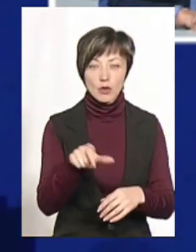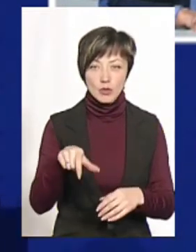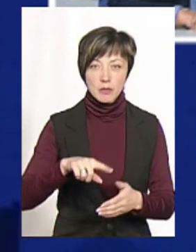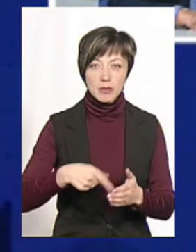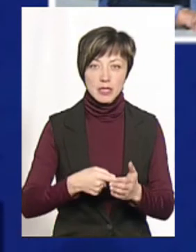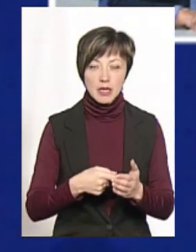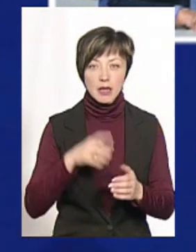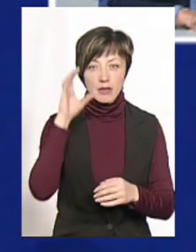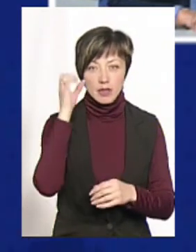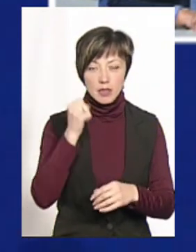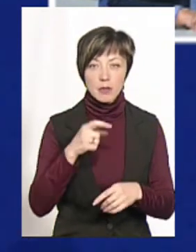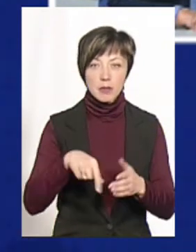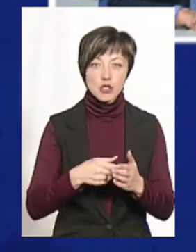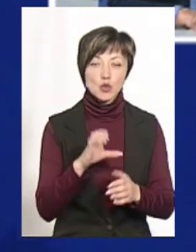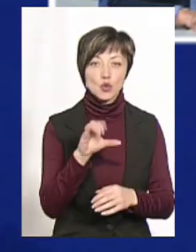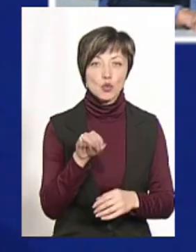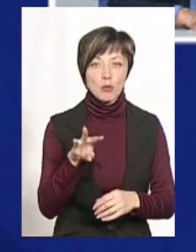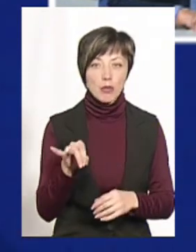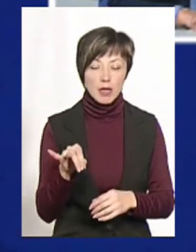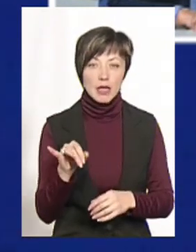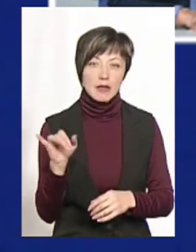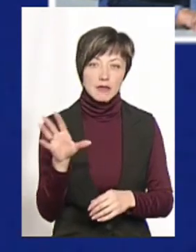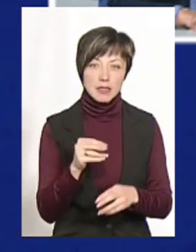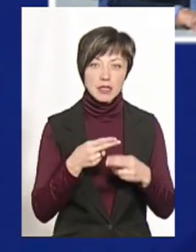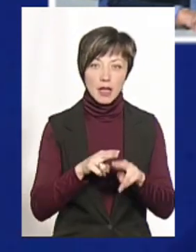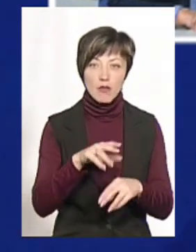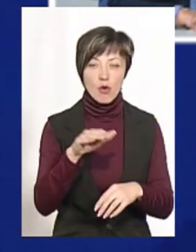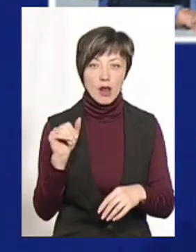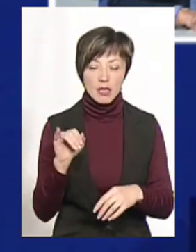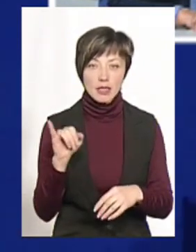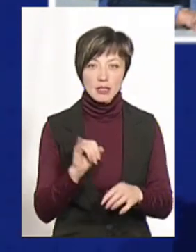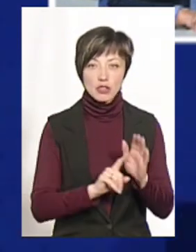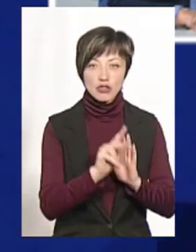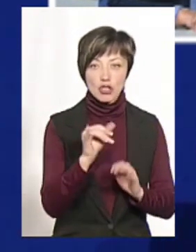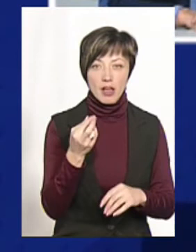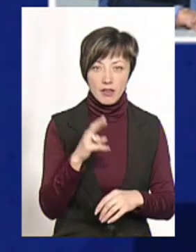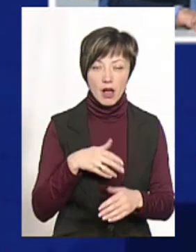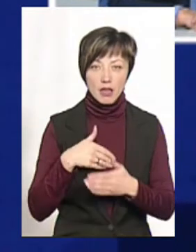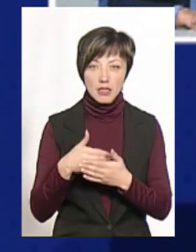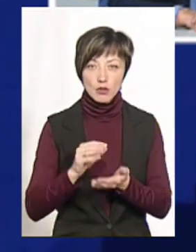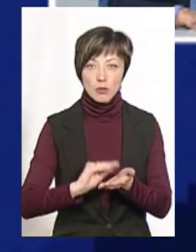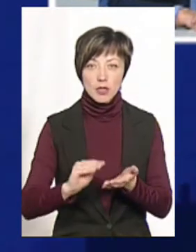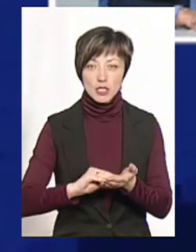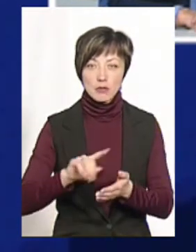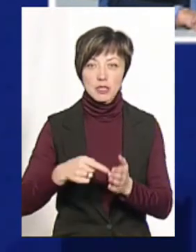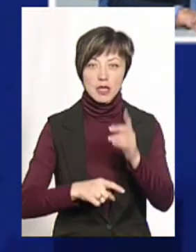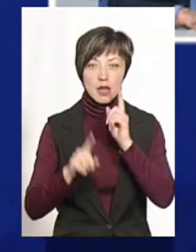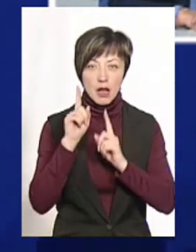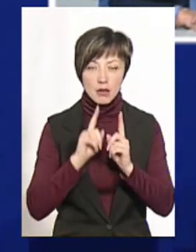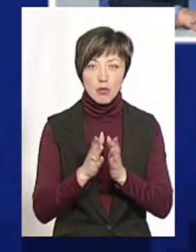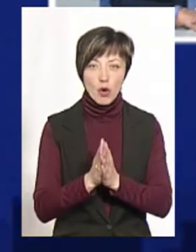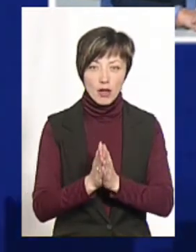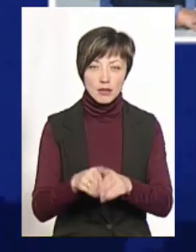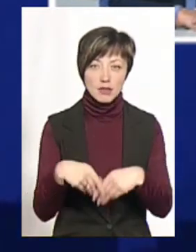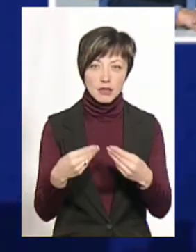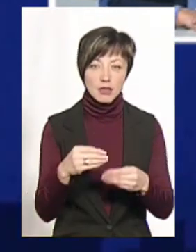міста Кривий Ріг і місто Суми, і мало всю техніку в оренді. І з червня місяця воно активно пише міській раді